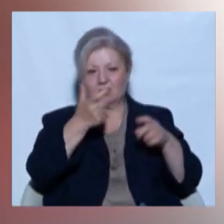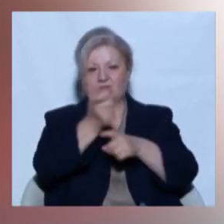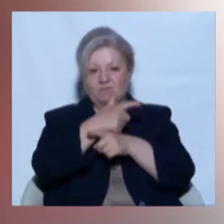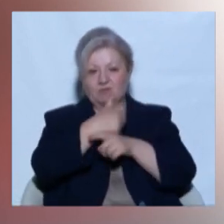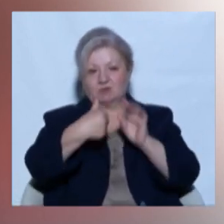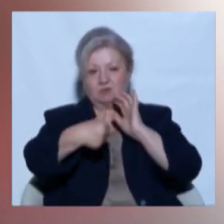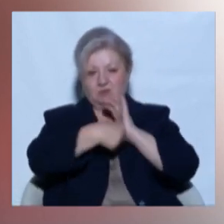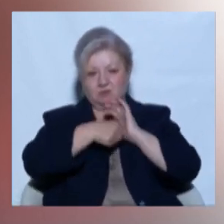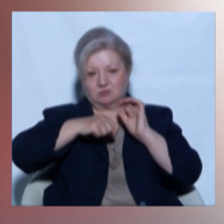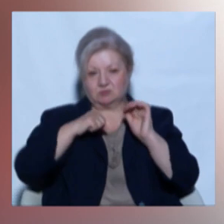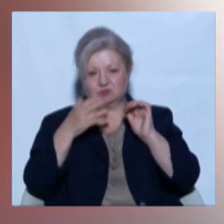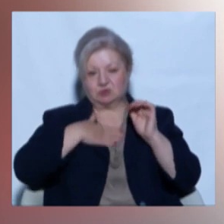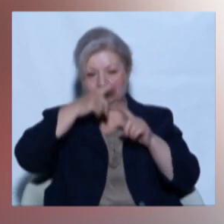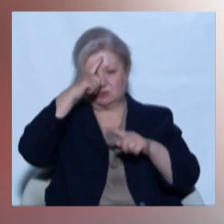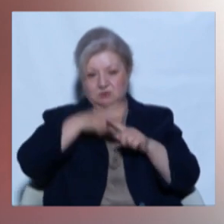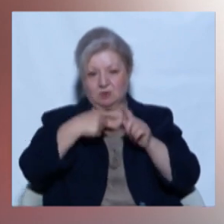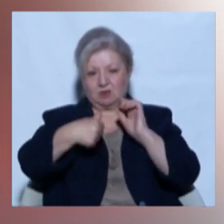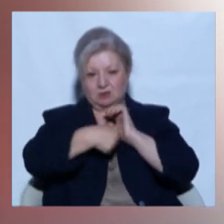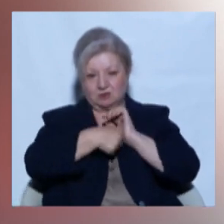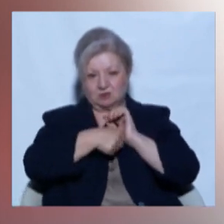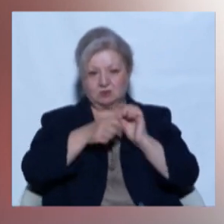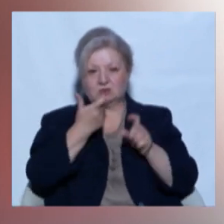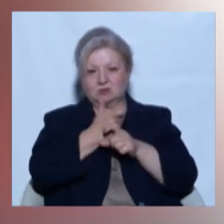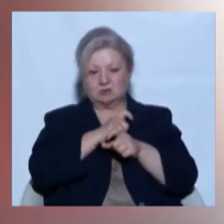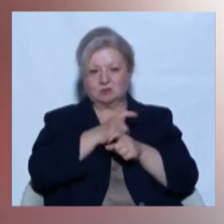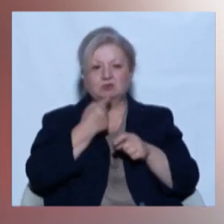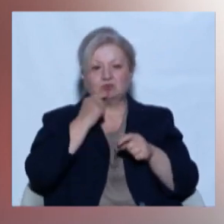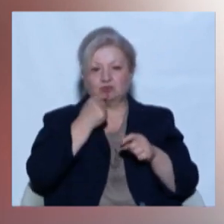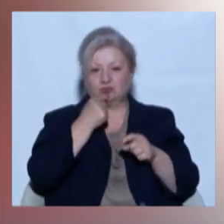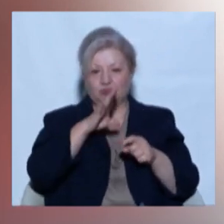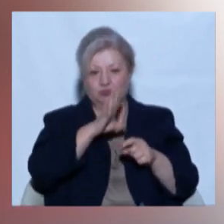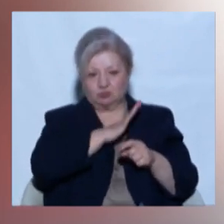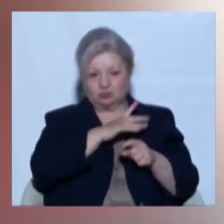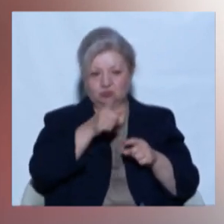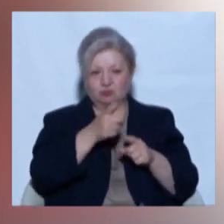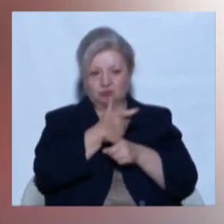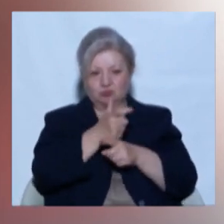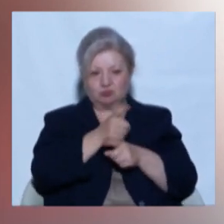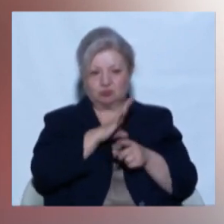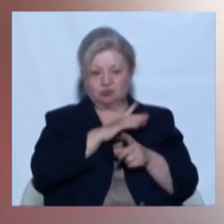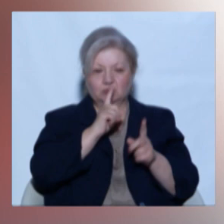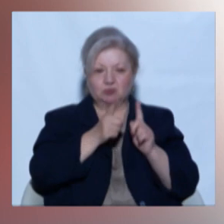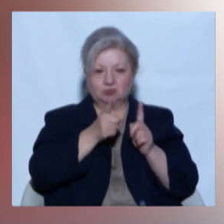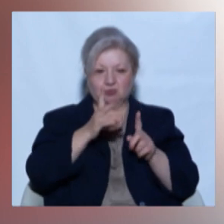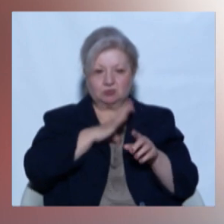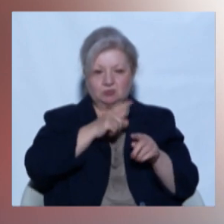გადაღებაში დამეხვა რა ჩემი ძმა, საკმაოდ შრომატევადი და რთული აღმოჩნდა ის, რომ რეალური